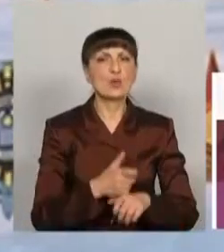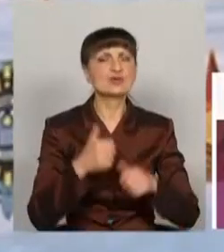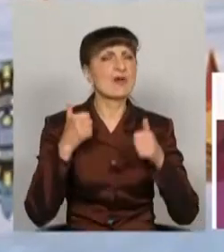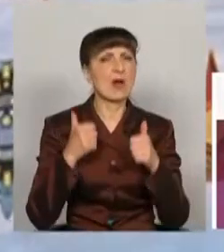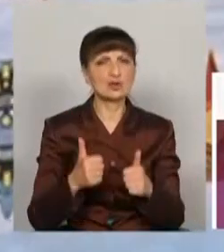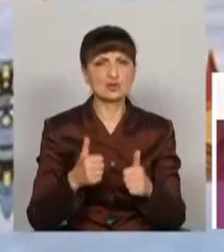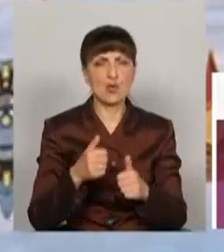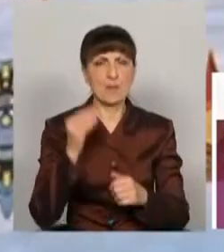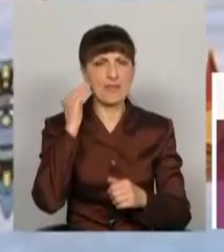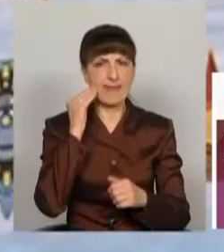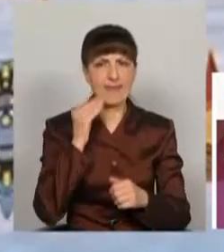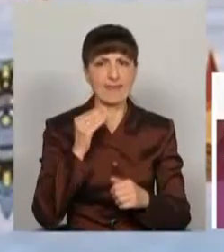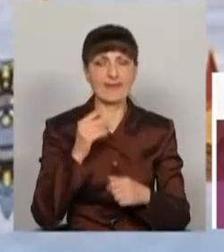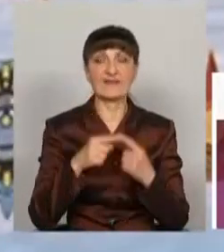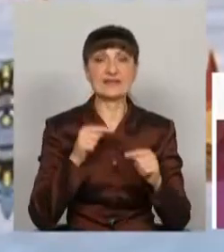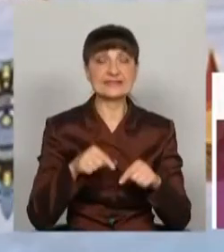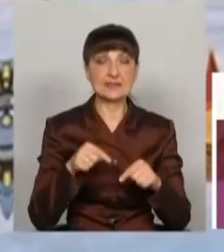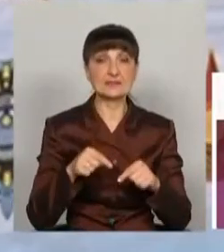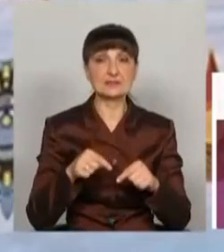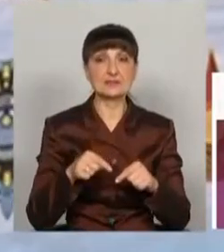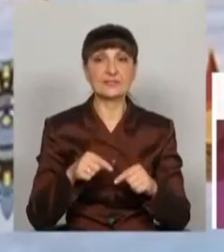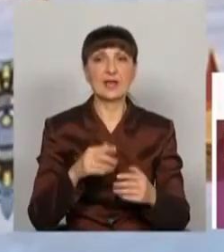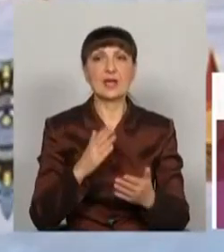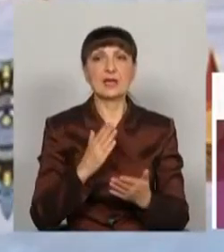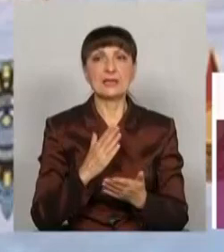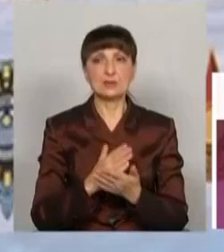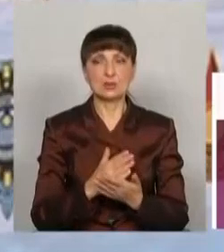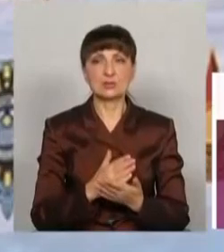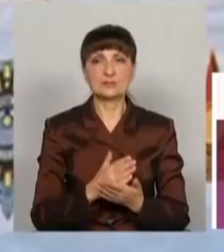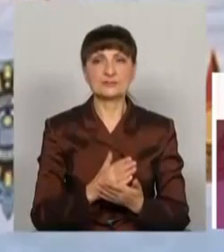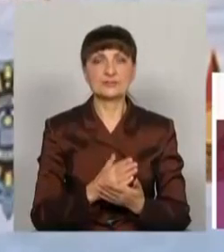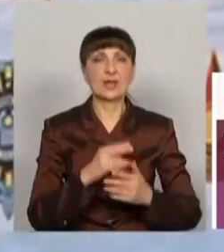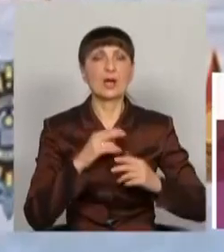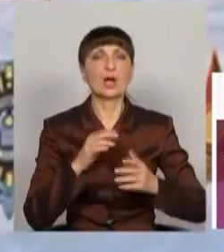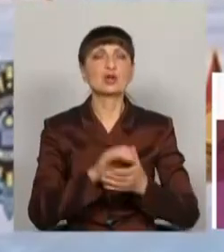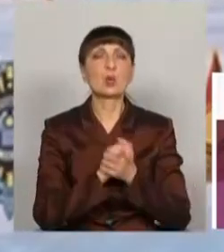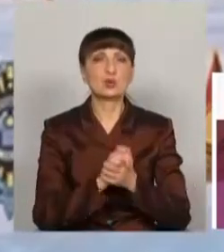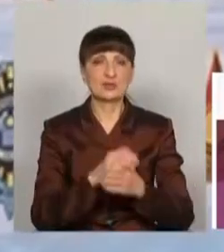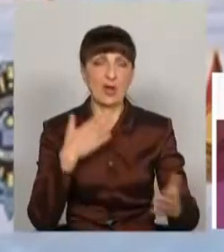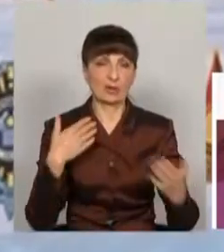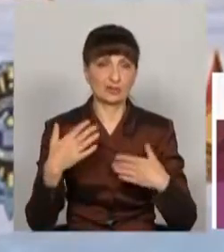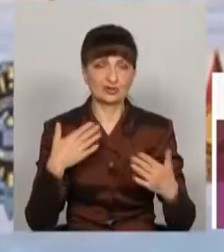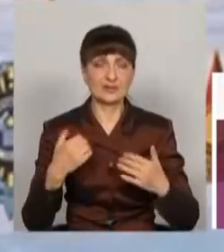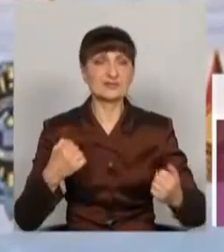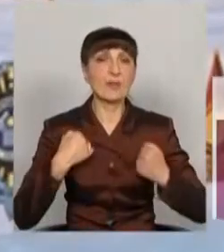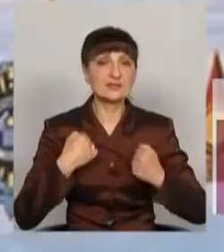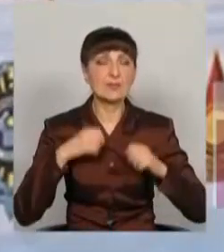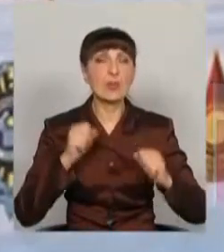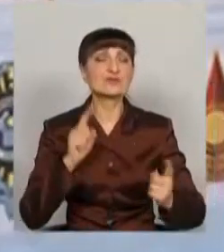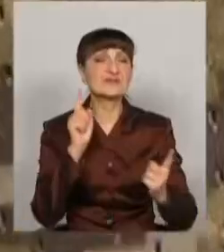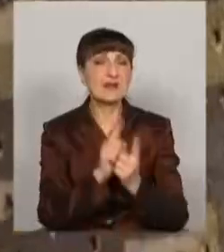И главное, что здесь просто идет дружеское отношение, что спортсмены могут